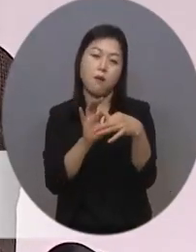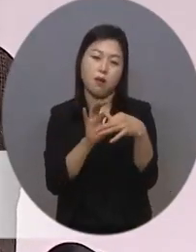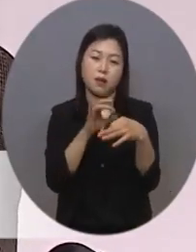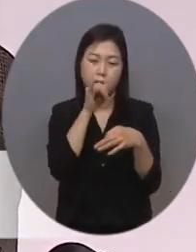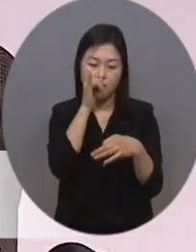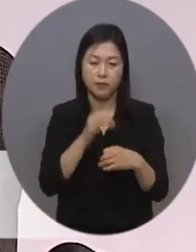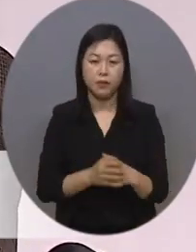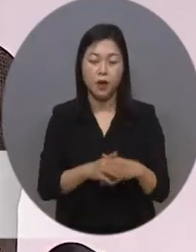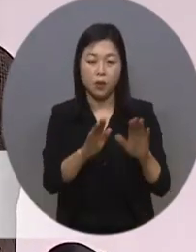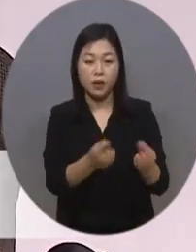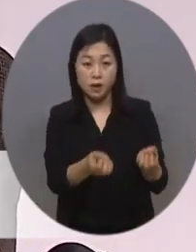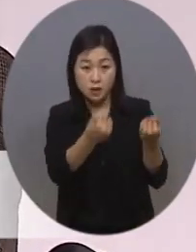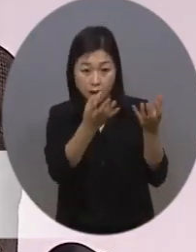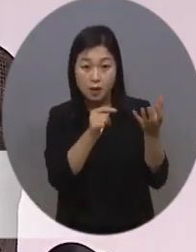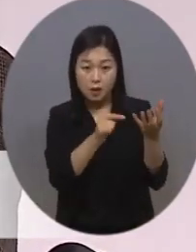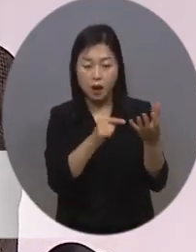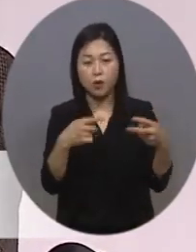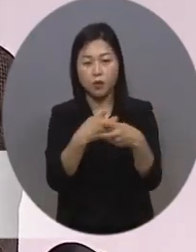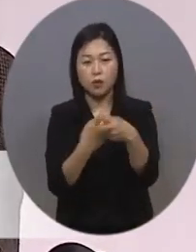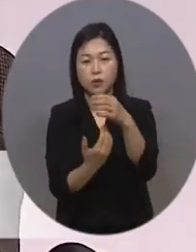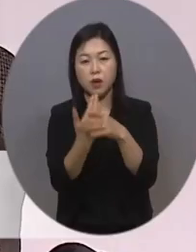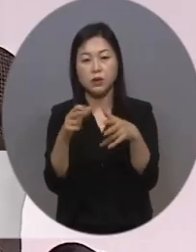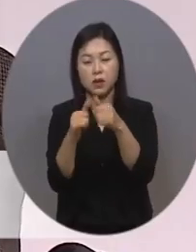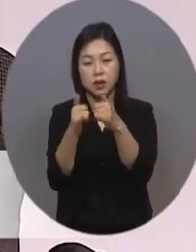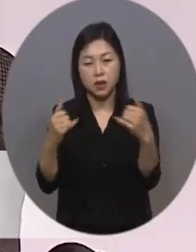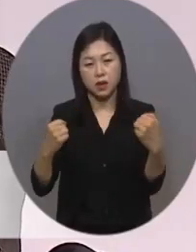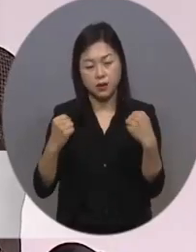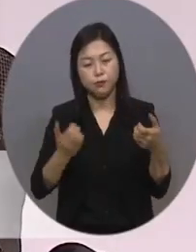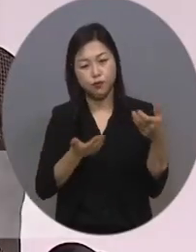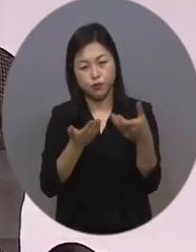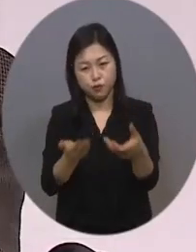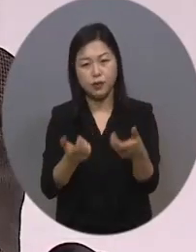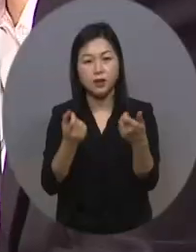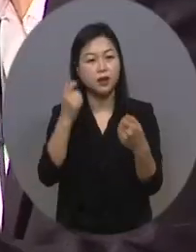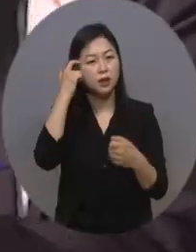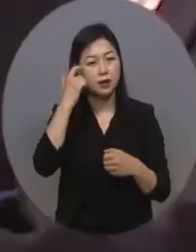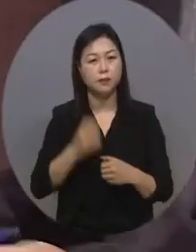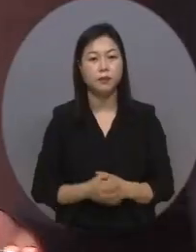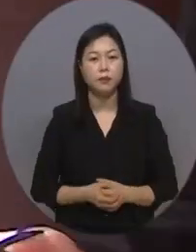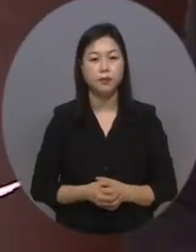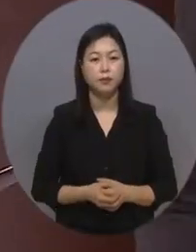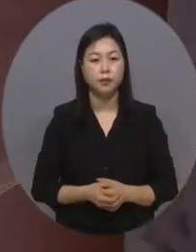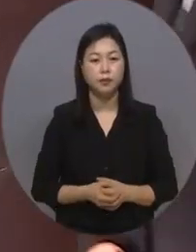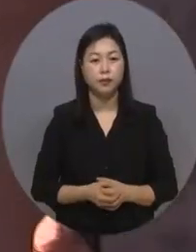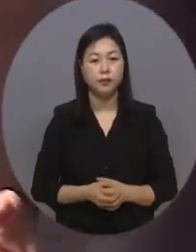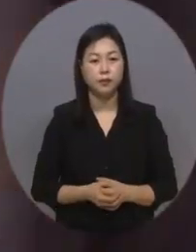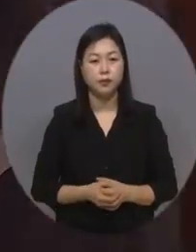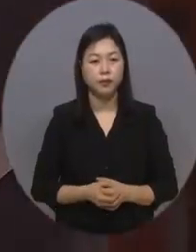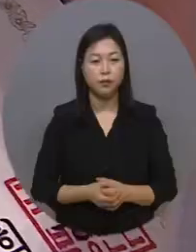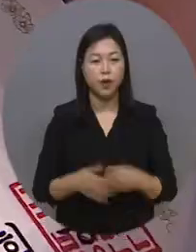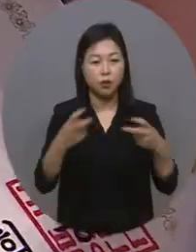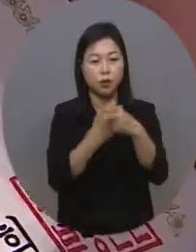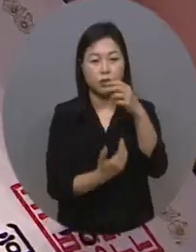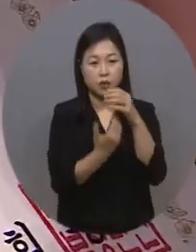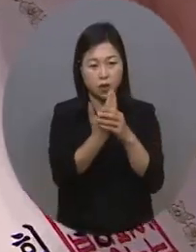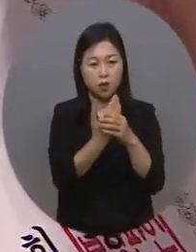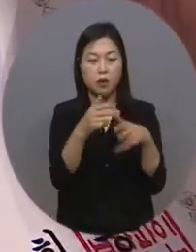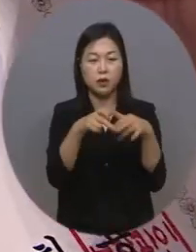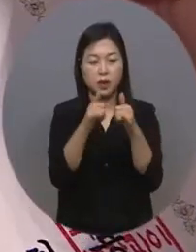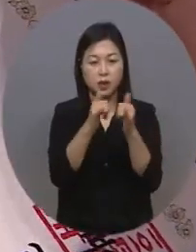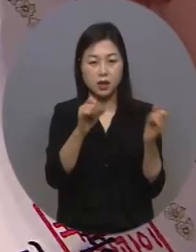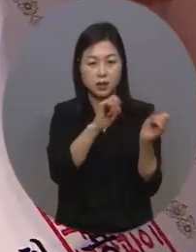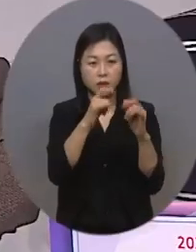저는 이 행사가 우리 교통사고 장애인에게 큰 용기를 주는 행사라고 생각합니다. 올해 교통사고 장애인 재활상에는